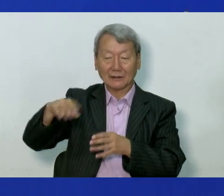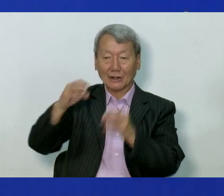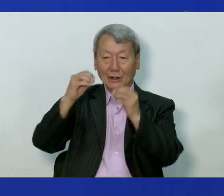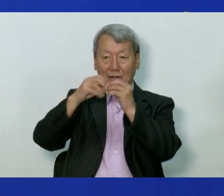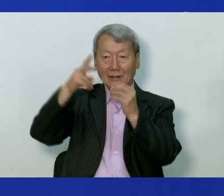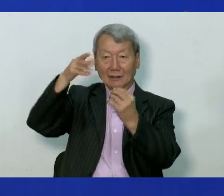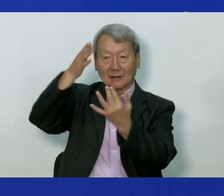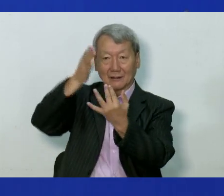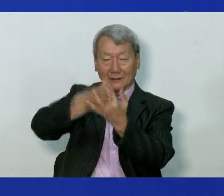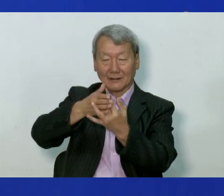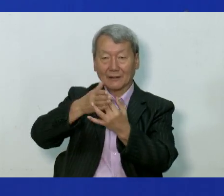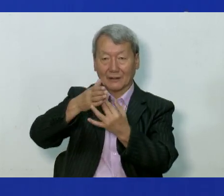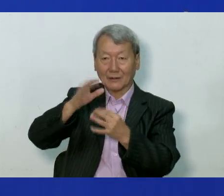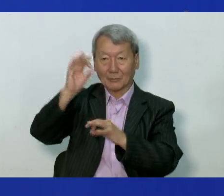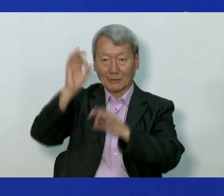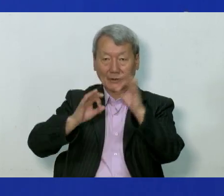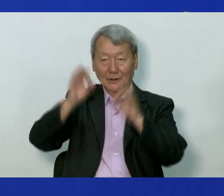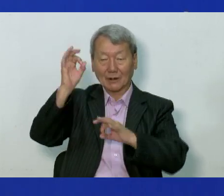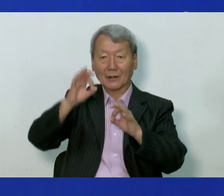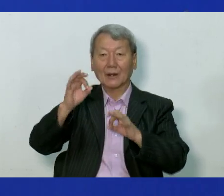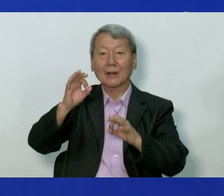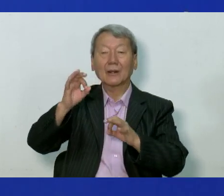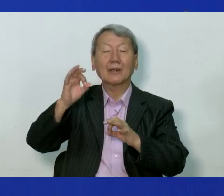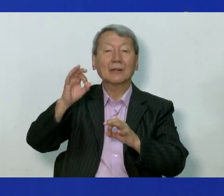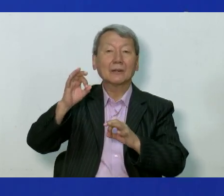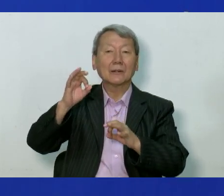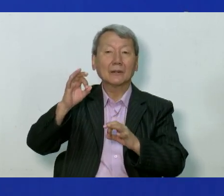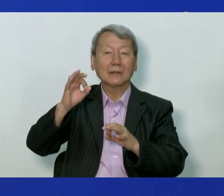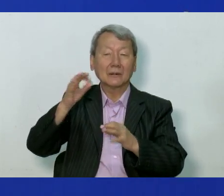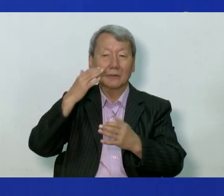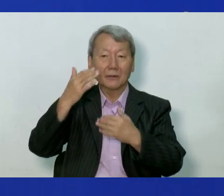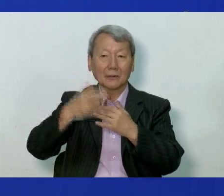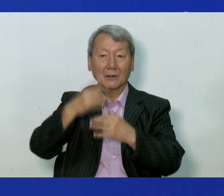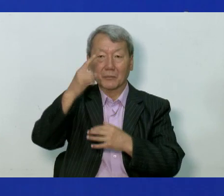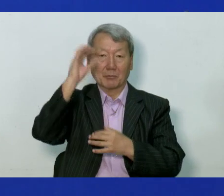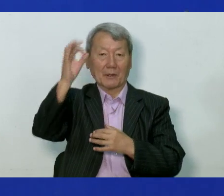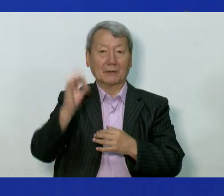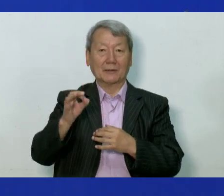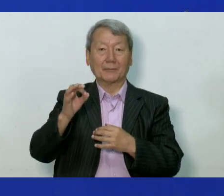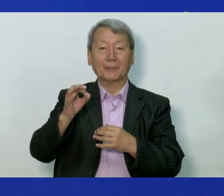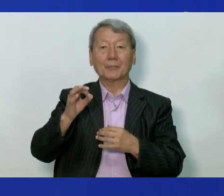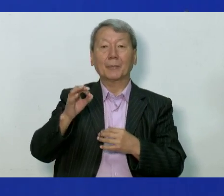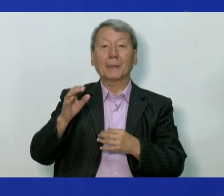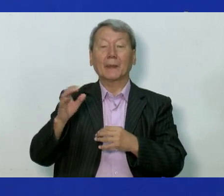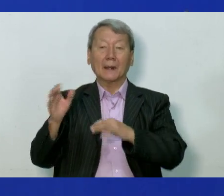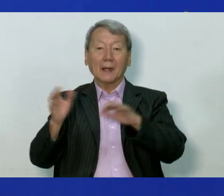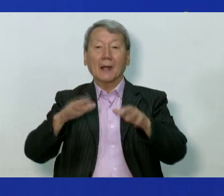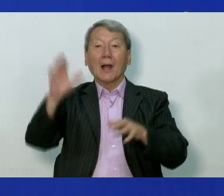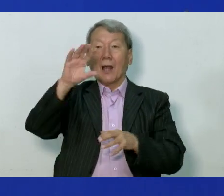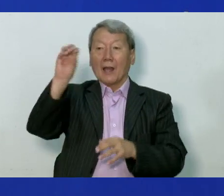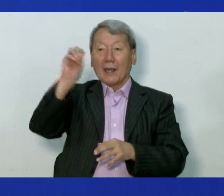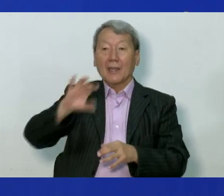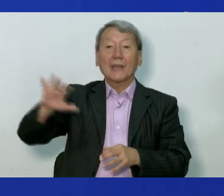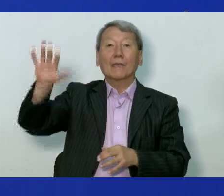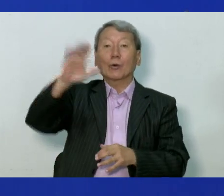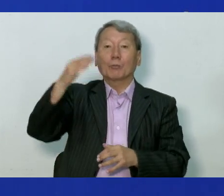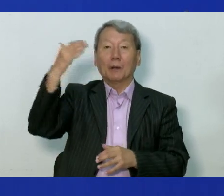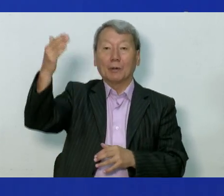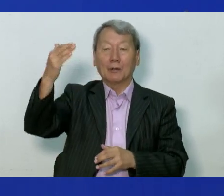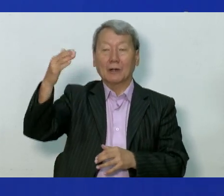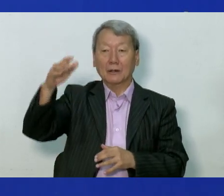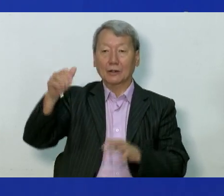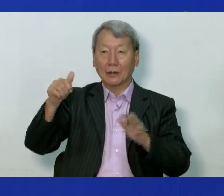жылдык жеңилдетилген мөөнөтү пайыздык чейни 1%. Жана Европа биримдигинен